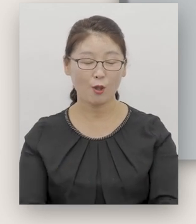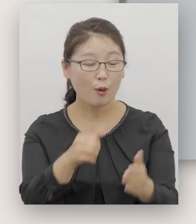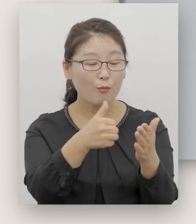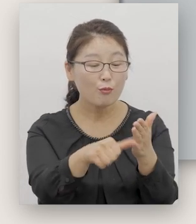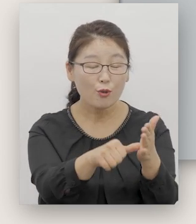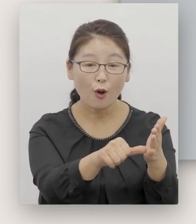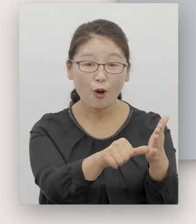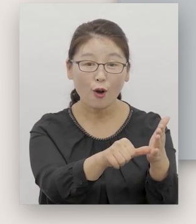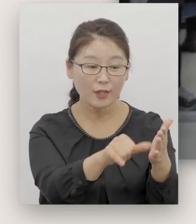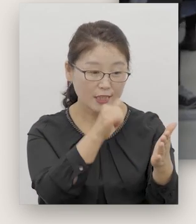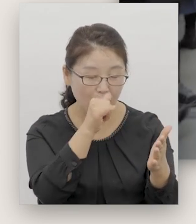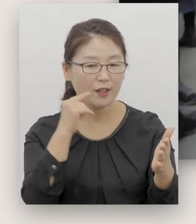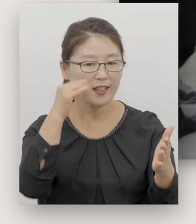있겠죠.